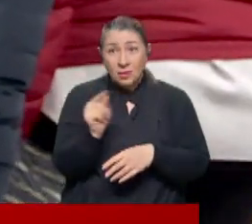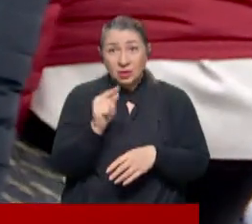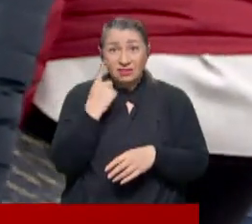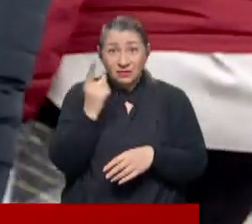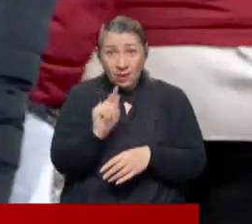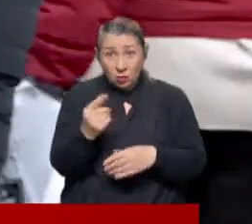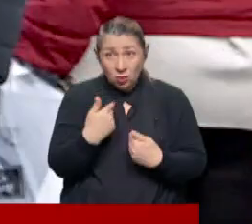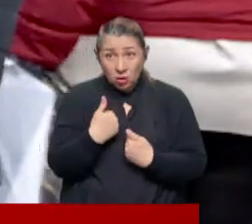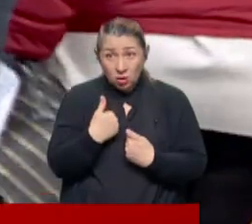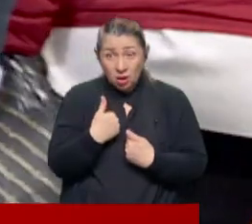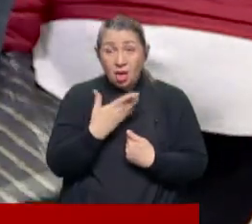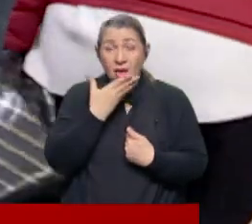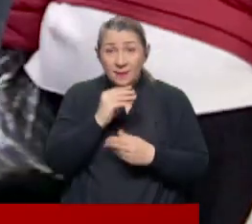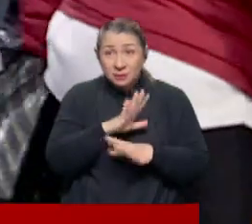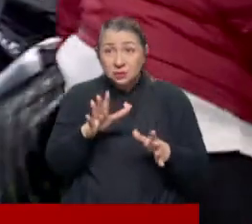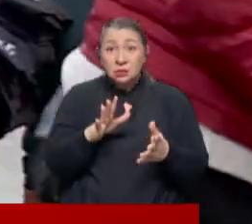Devlet memuru.